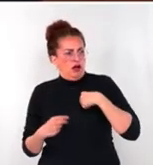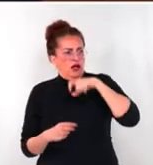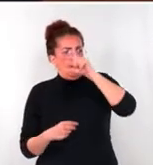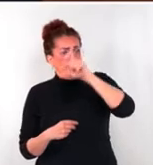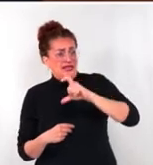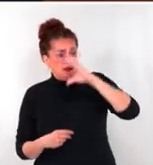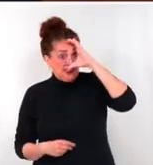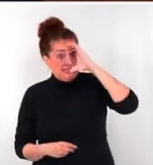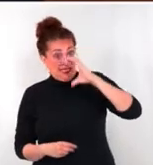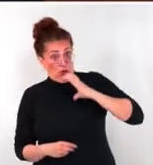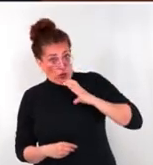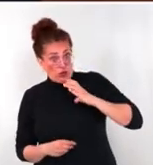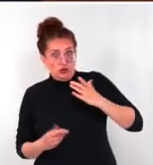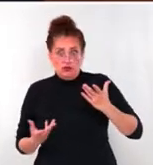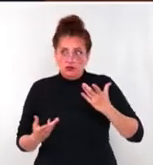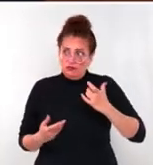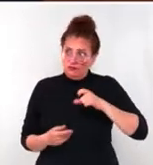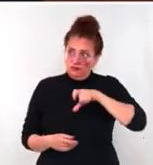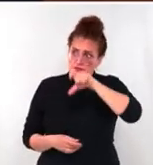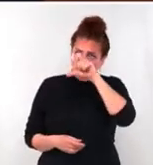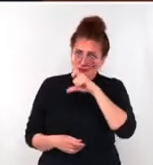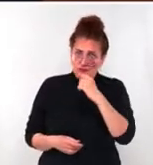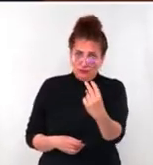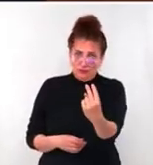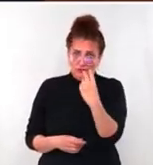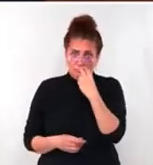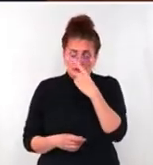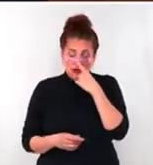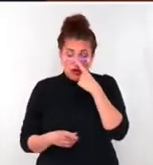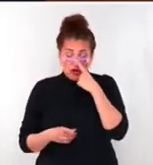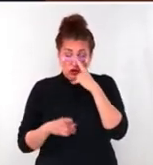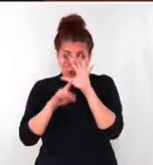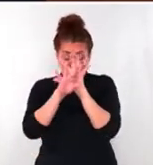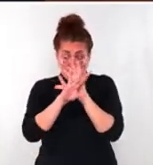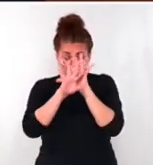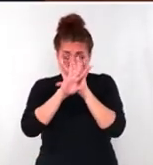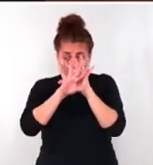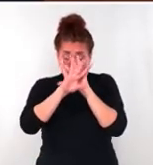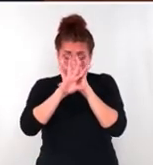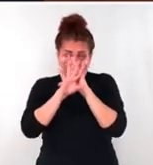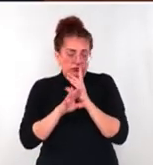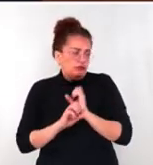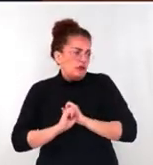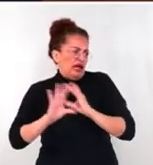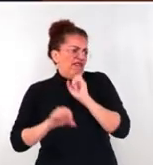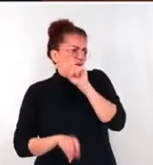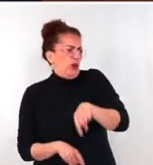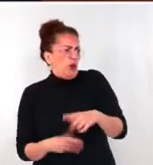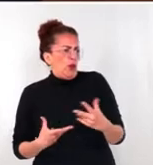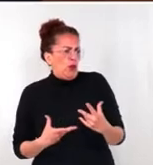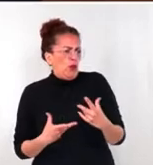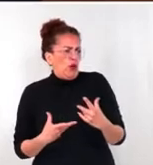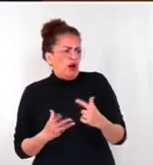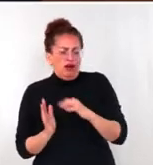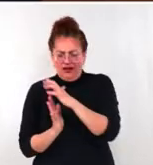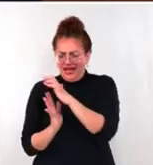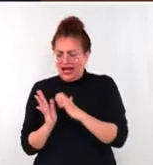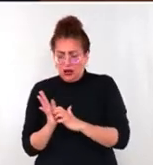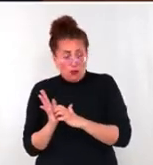pense qu'ils ont besoin de clarté et de transparence. Et je trouve qu'à ce stade, le rapport qui nous est présenté fait plus office